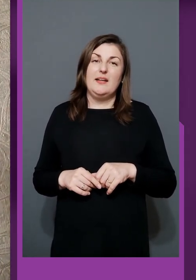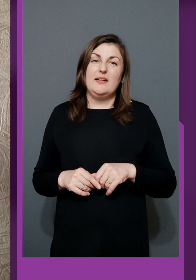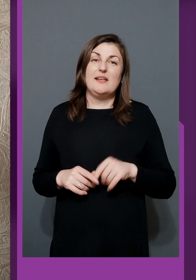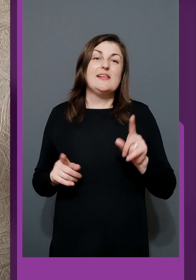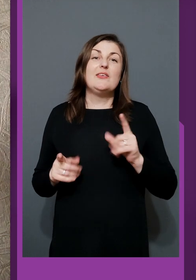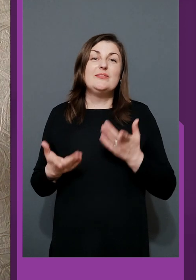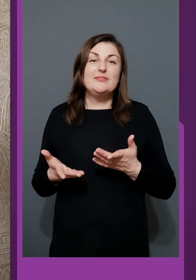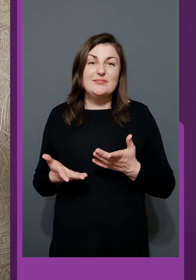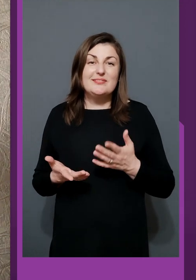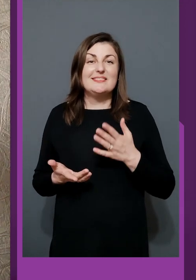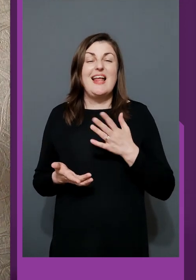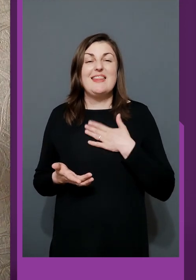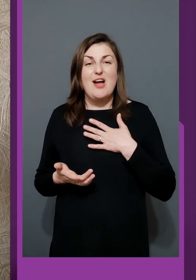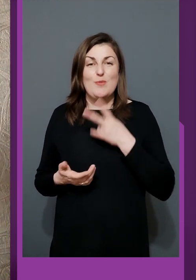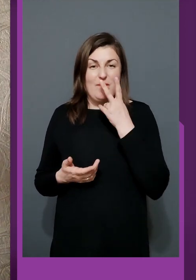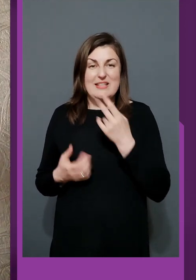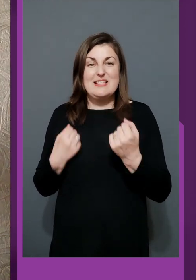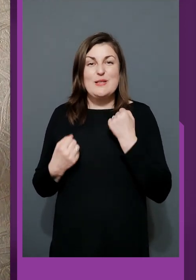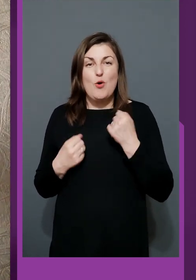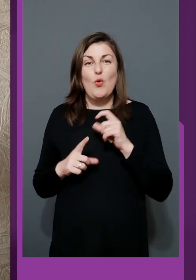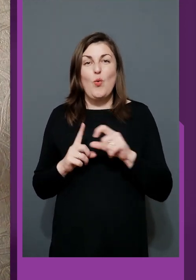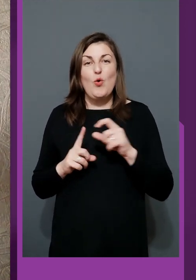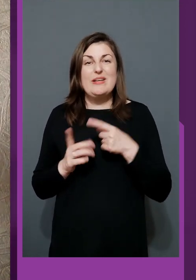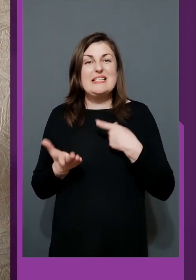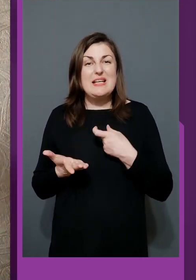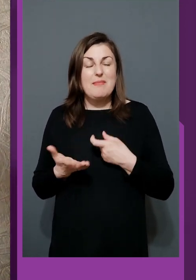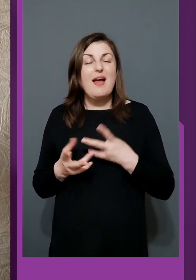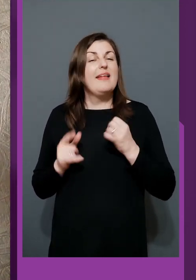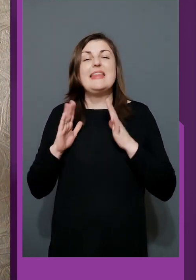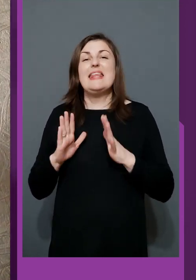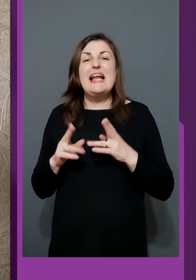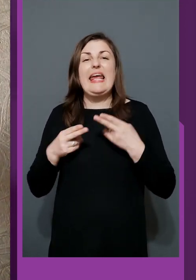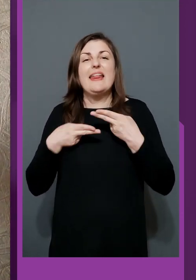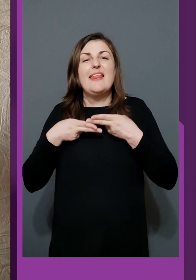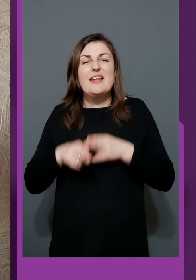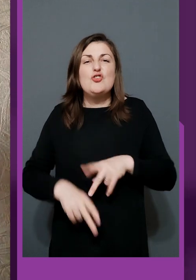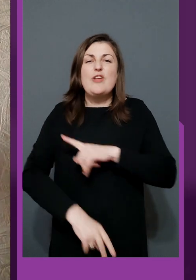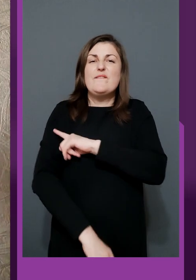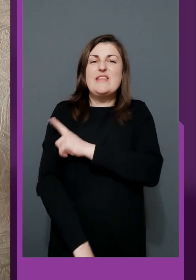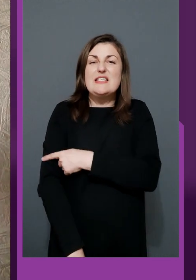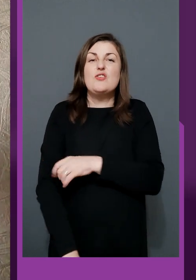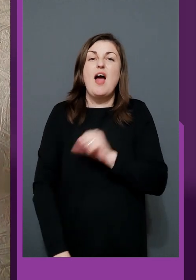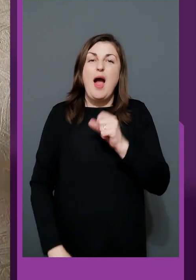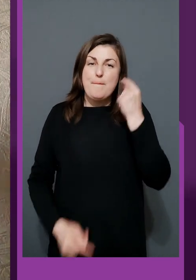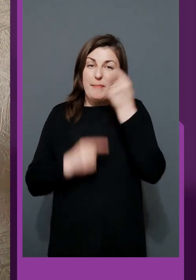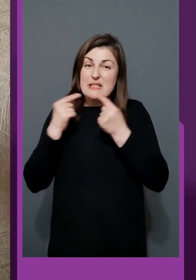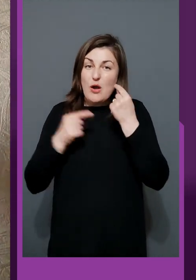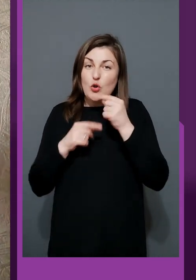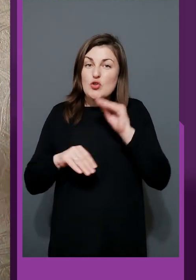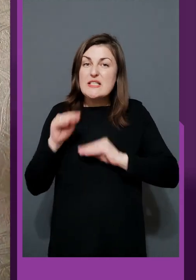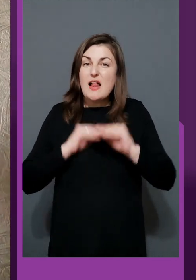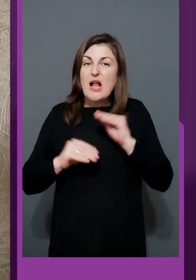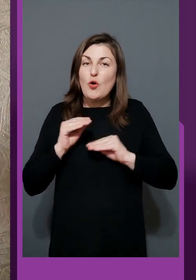Ось так що в нашому виді спорту кульовій стрільбі не тільки технічна фізична а і